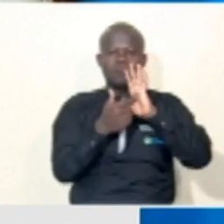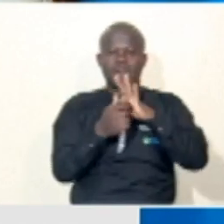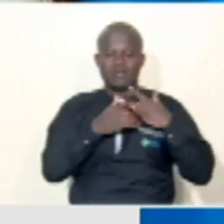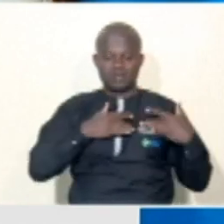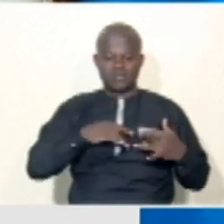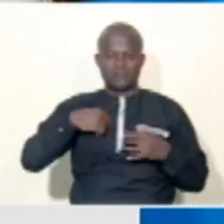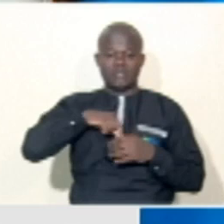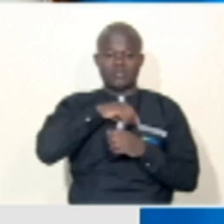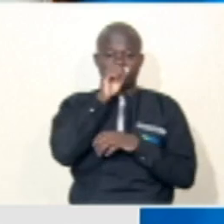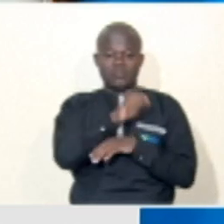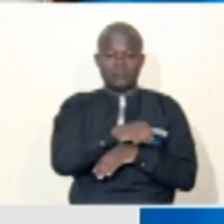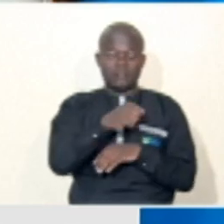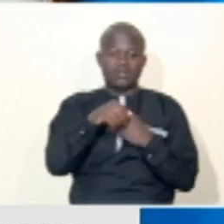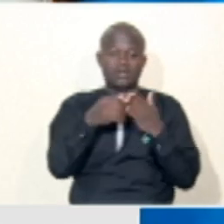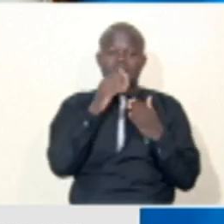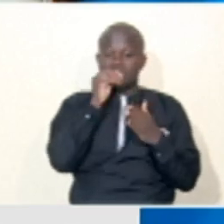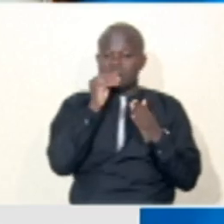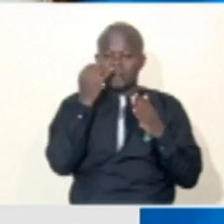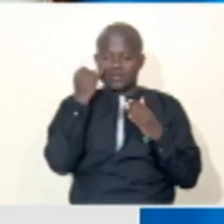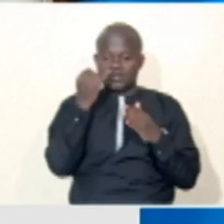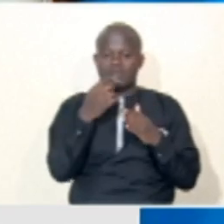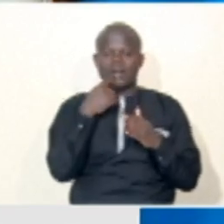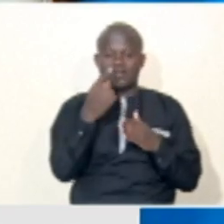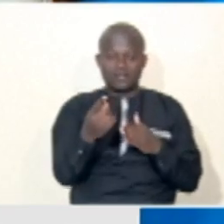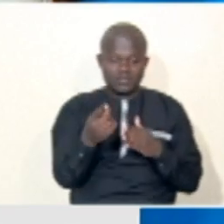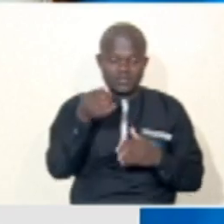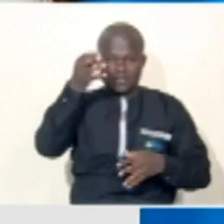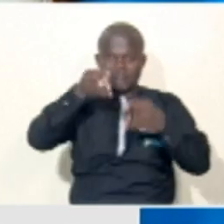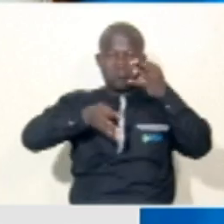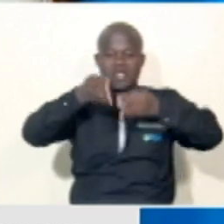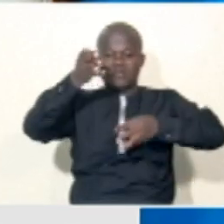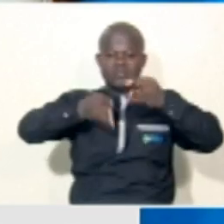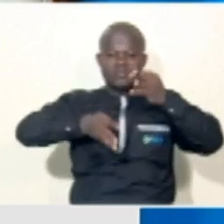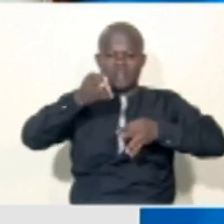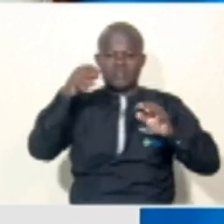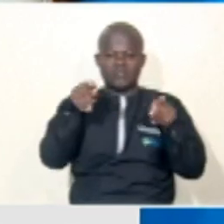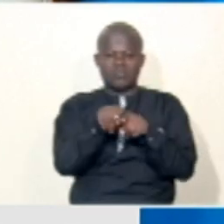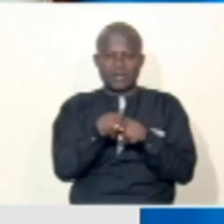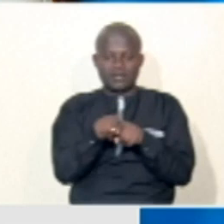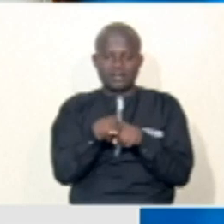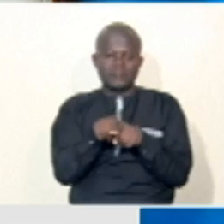tunesha. Uravuga rero nk'igihe hari imanza zisa nk'izi